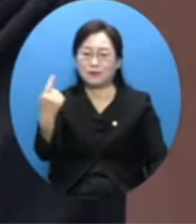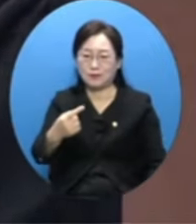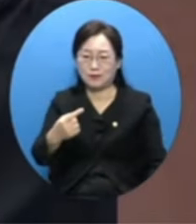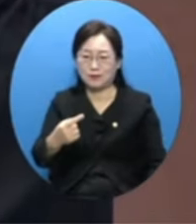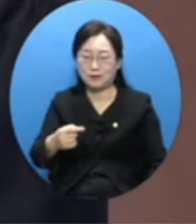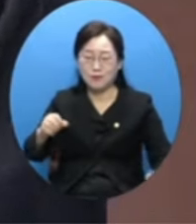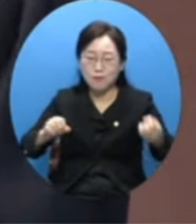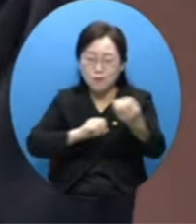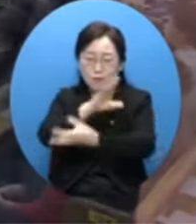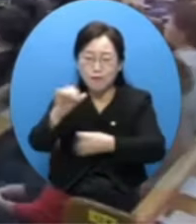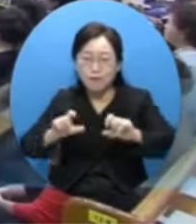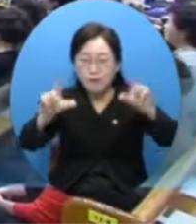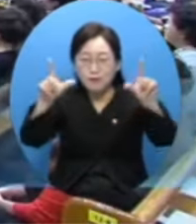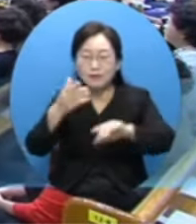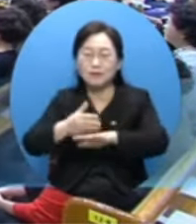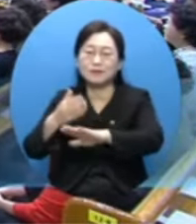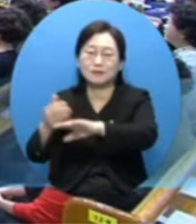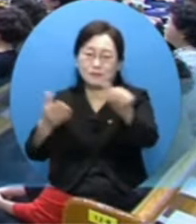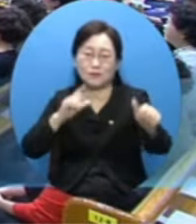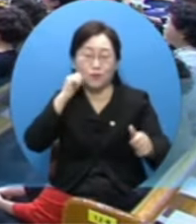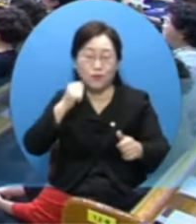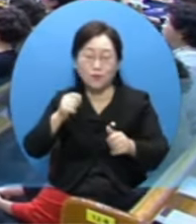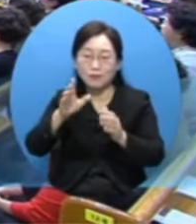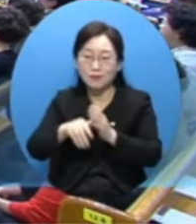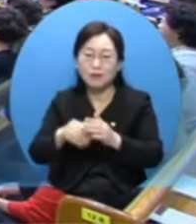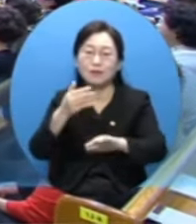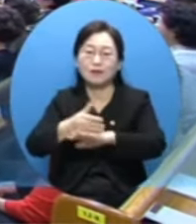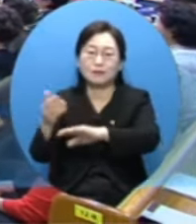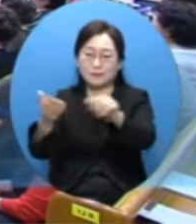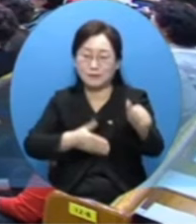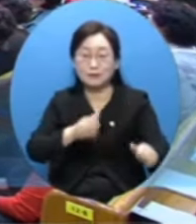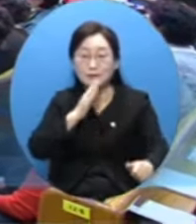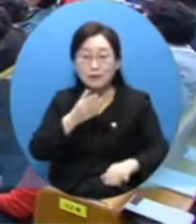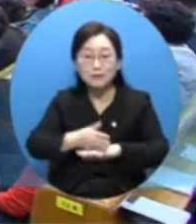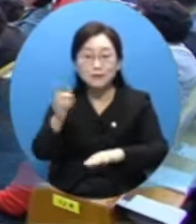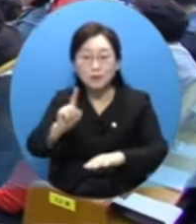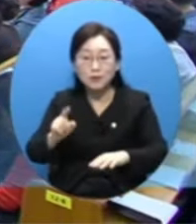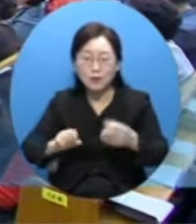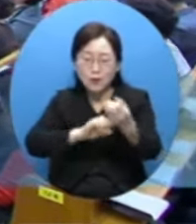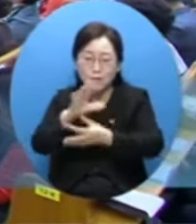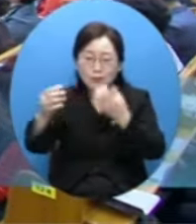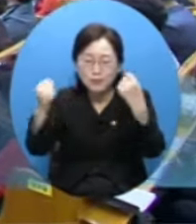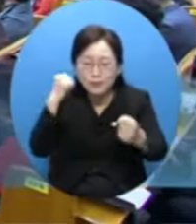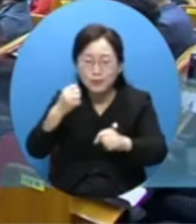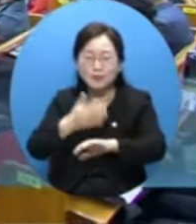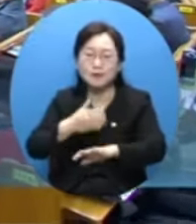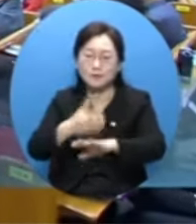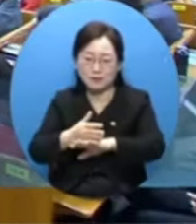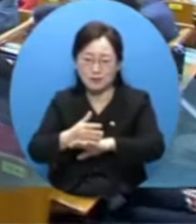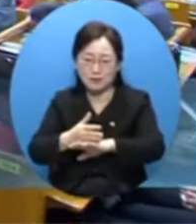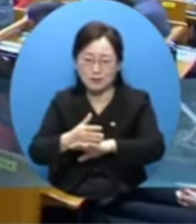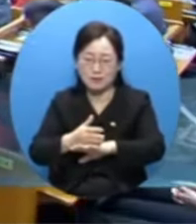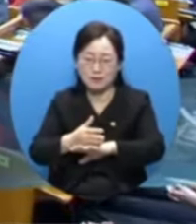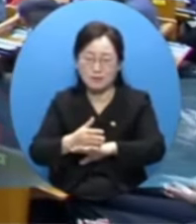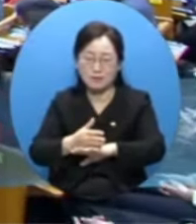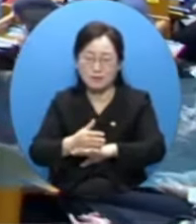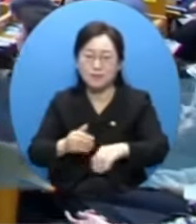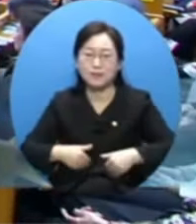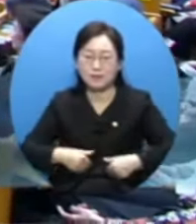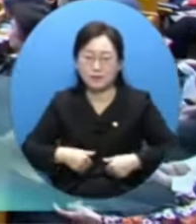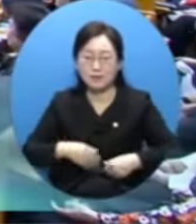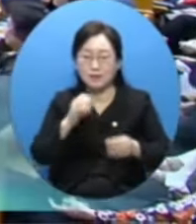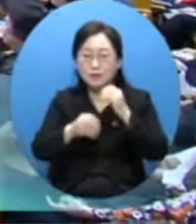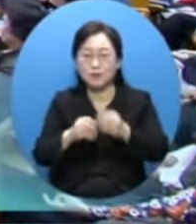날에 감사해야 됩니다. 어려울 때 감사해야 됩니다. 진정한 감사는 환난 중에 드리는 감사인 것입니다. 시편 50편